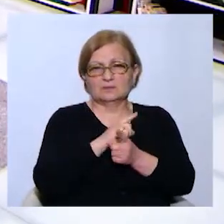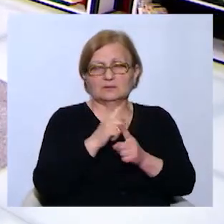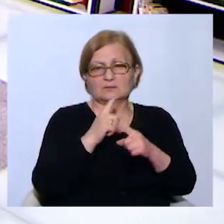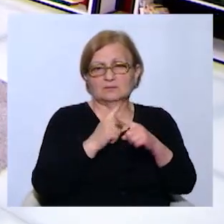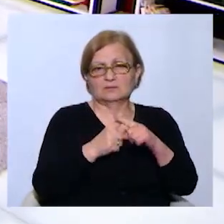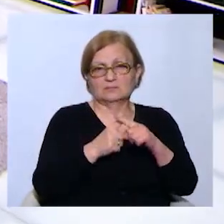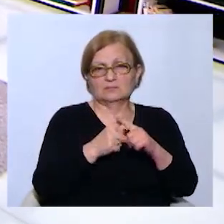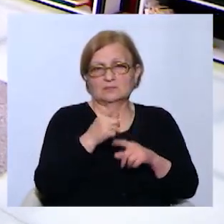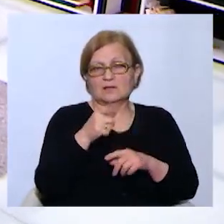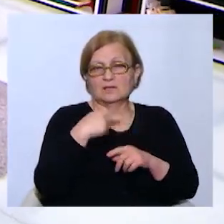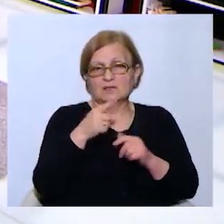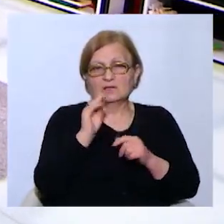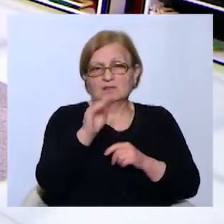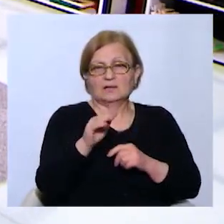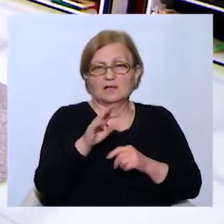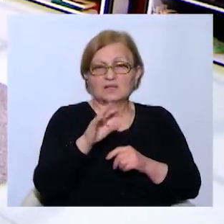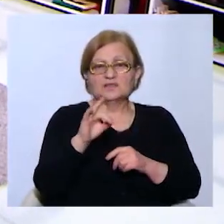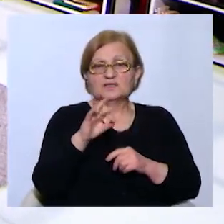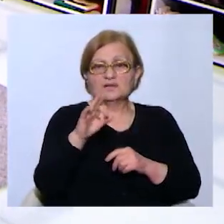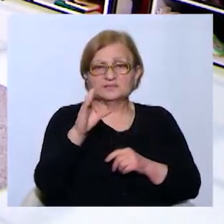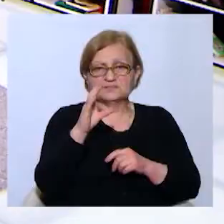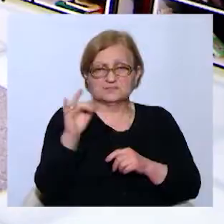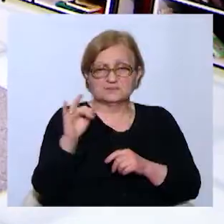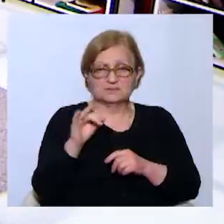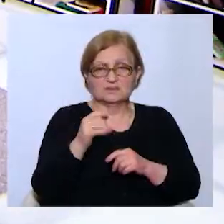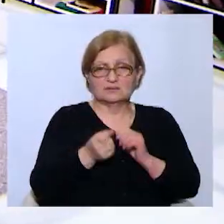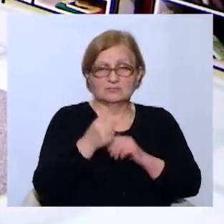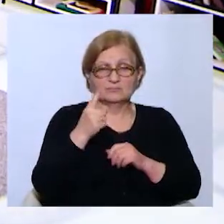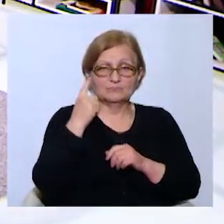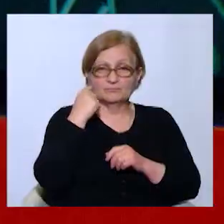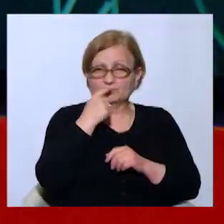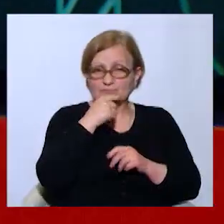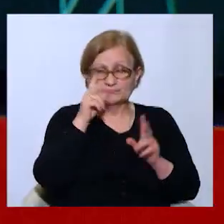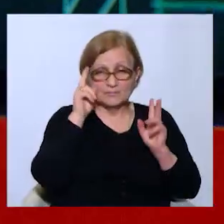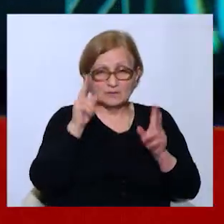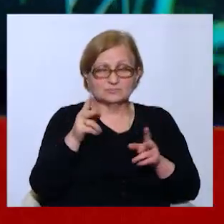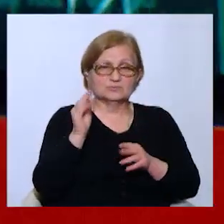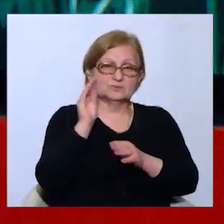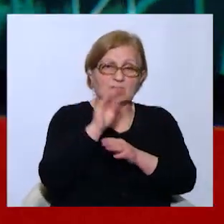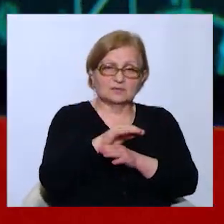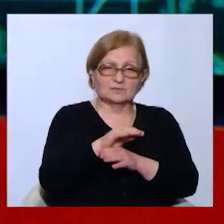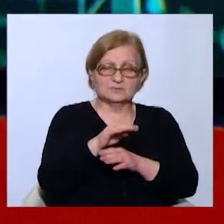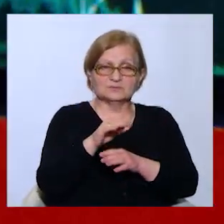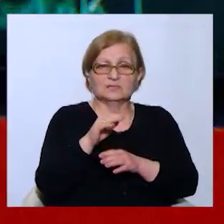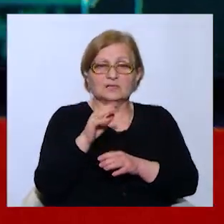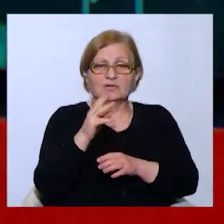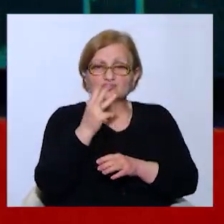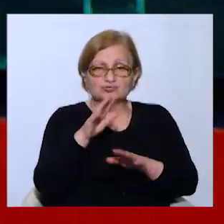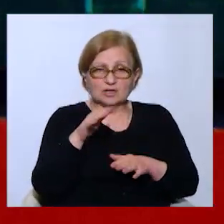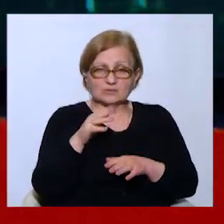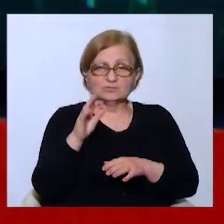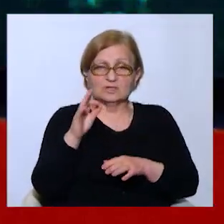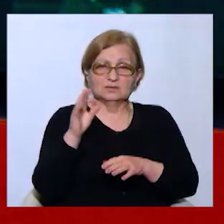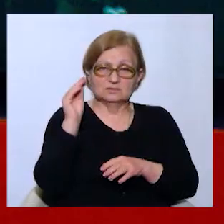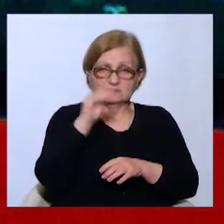და რომელსაც ლათინური ფუძი აქვს. ესე იგი რა გამოვიდა, რომ ესპანელებს არ ქონდა Ć და არ ქვეს K, ეს ქაი ბგერა როგორც კი დაინახეს სხვა